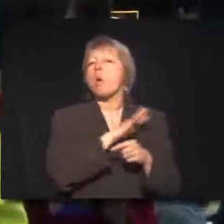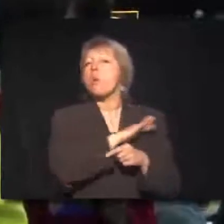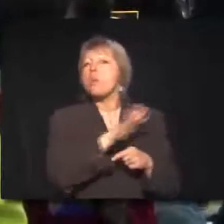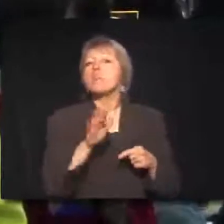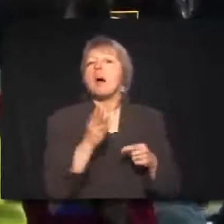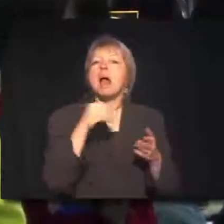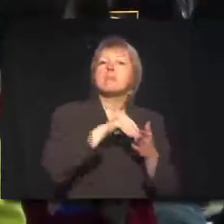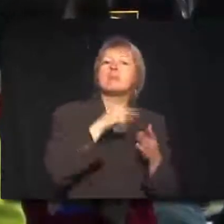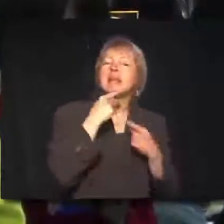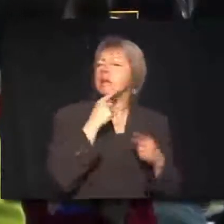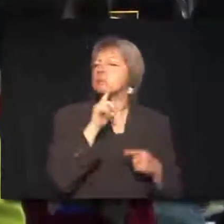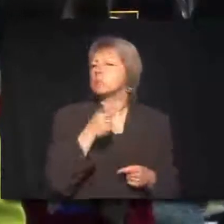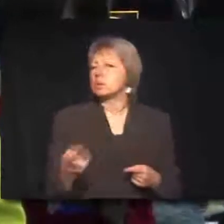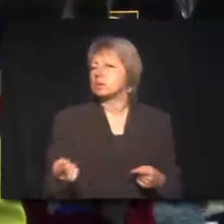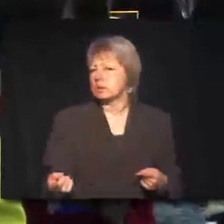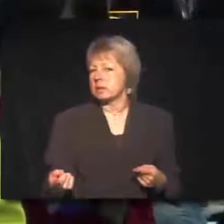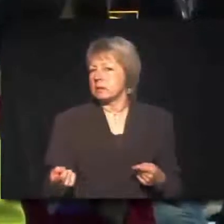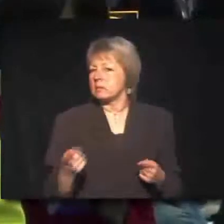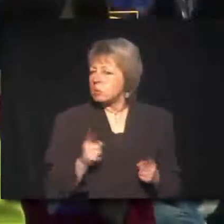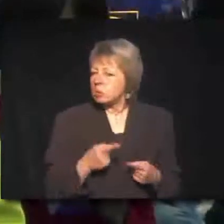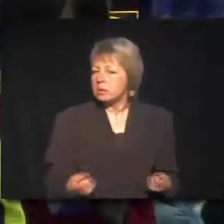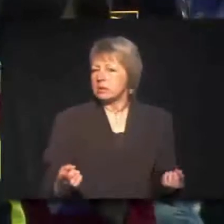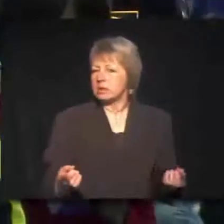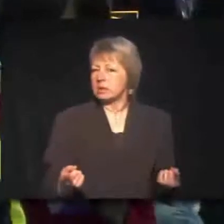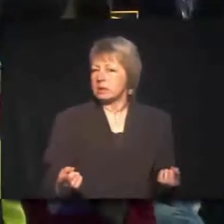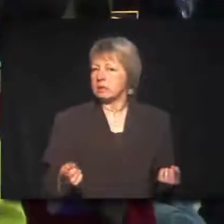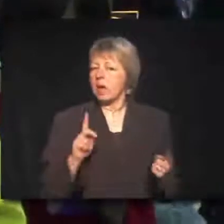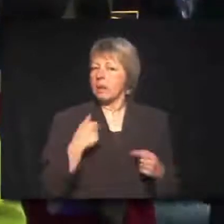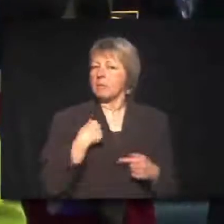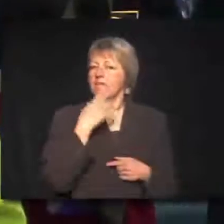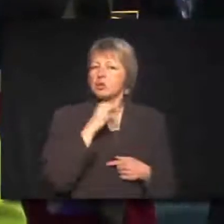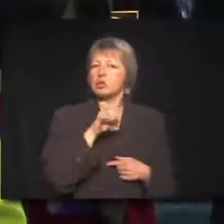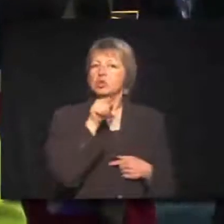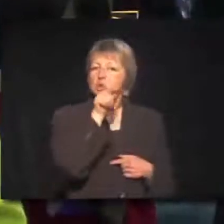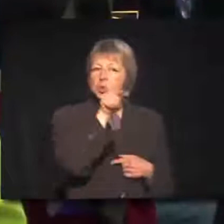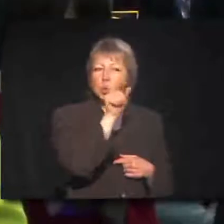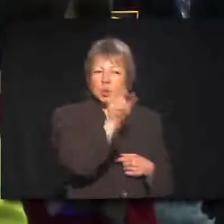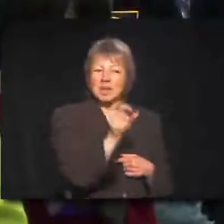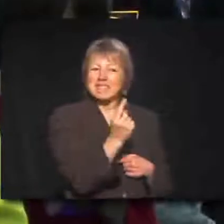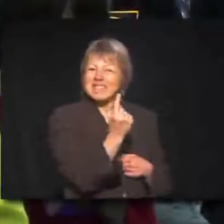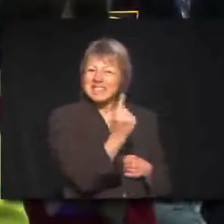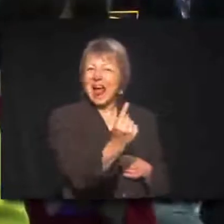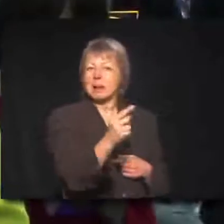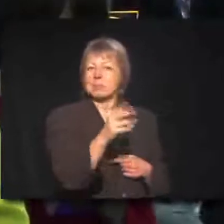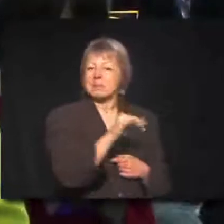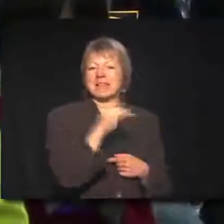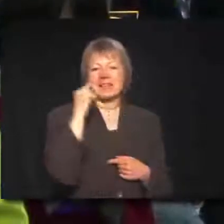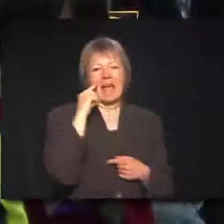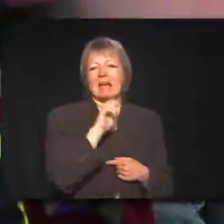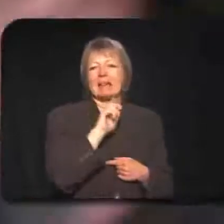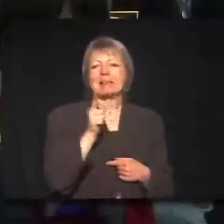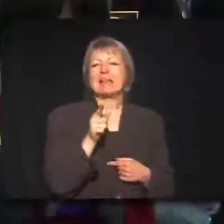muss man aber auch nicht und wir wollen dass Du selber denkst und nicht der auf den du delegierst